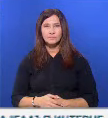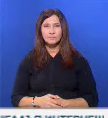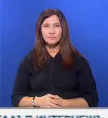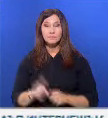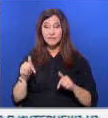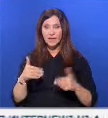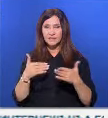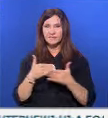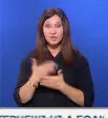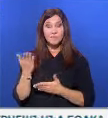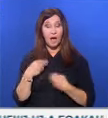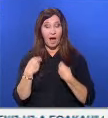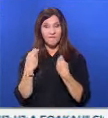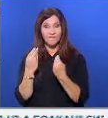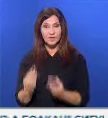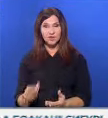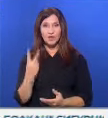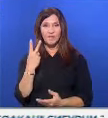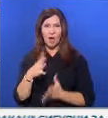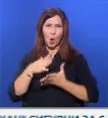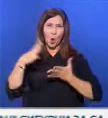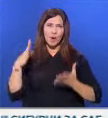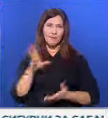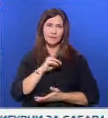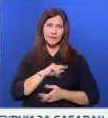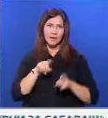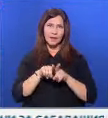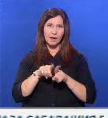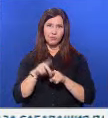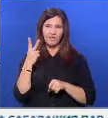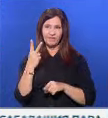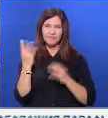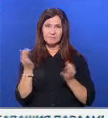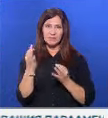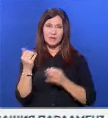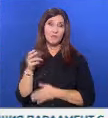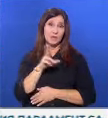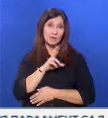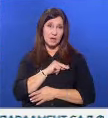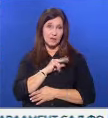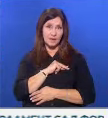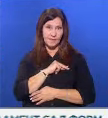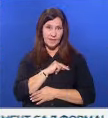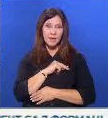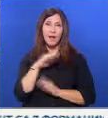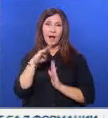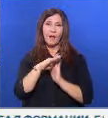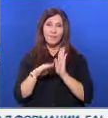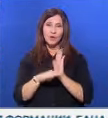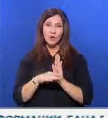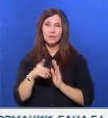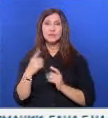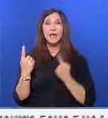А тази вечер бяха връчени две големи награди, както и две специални отличия в категориите